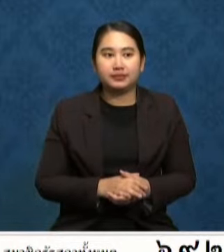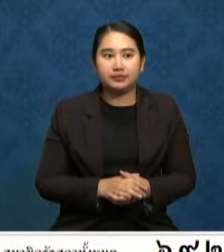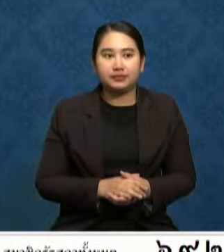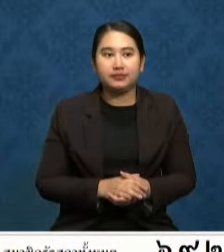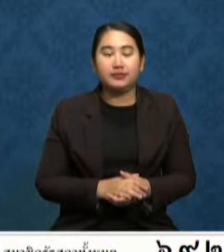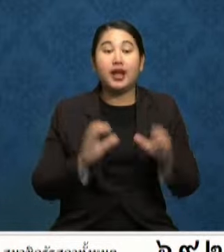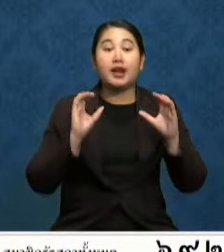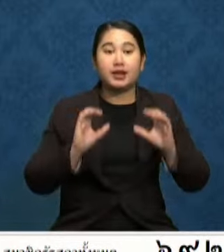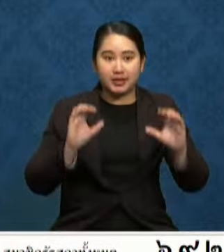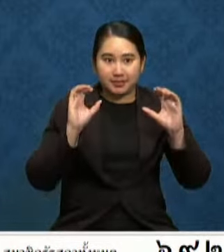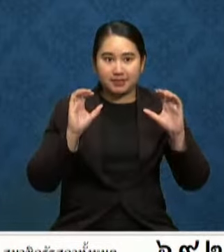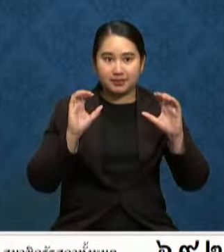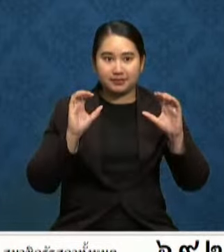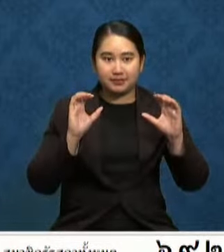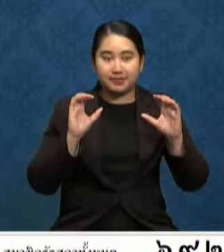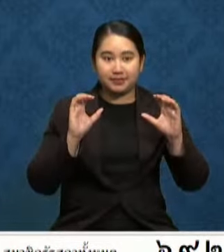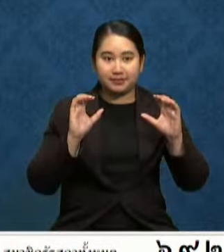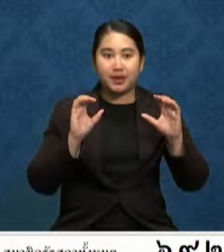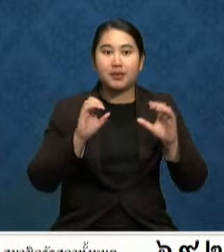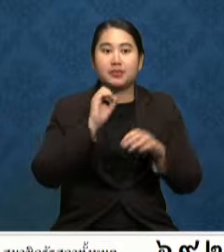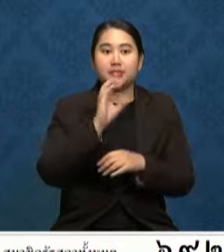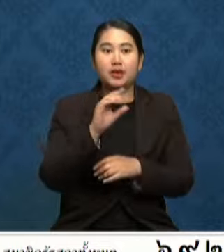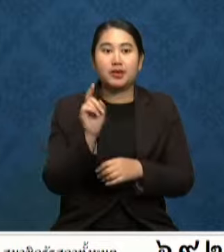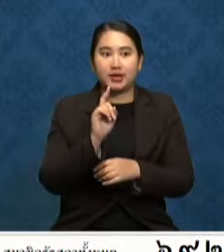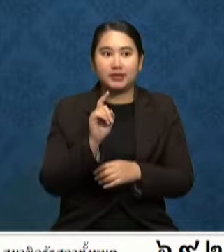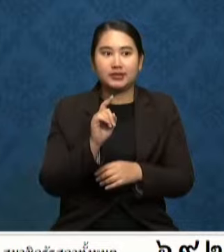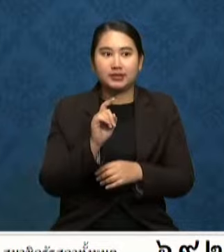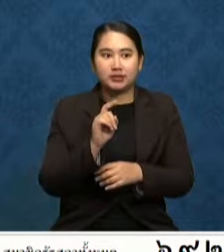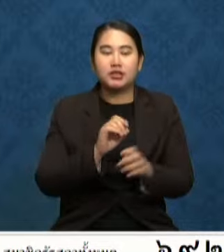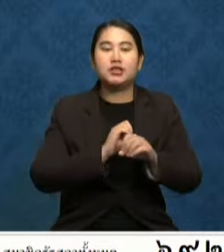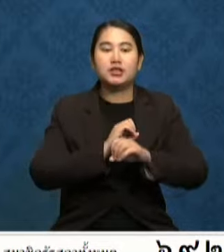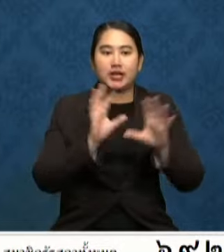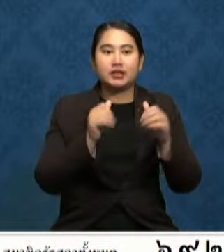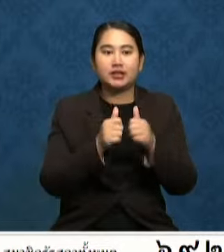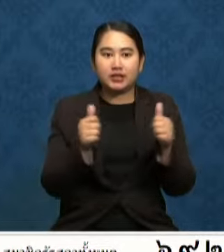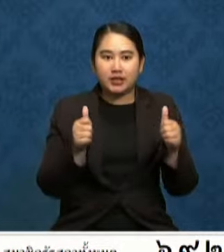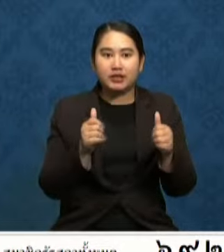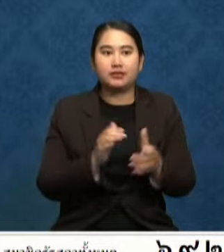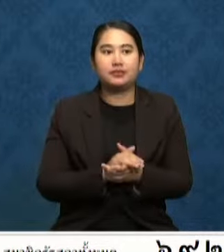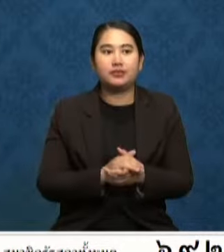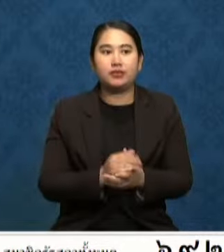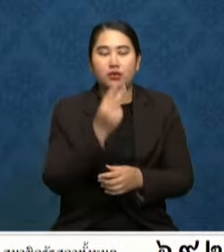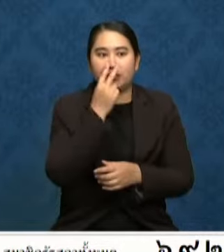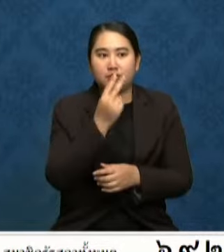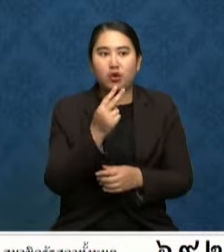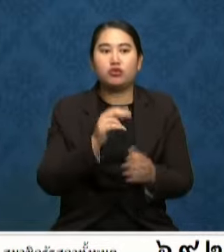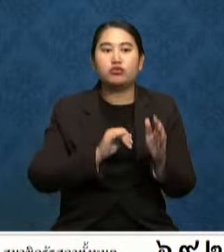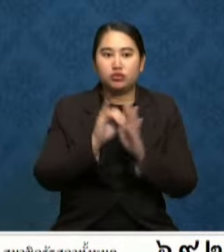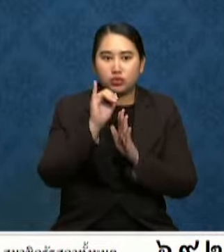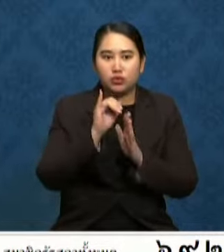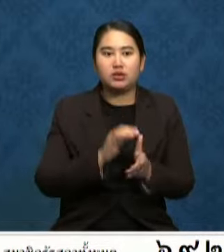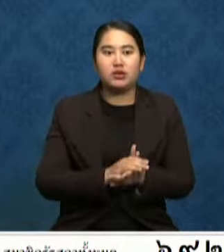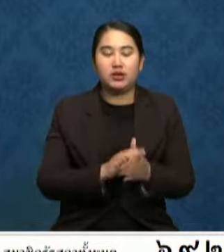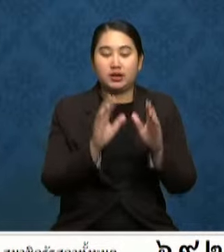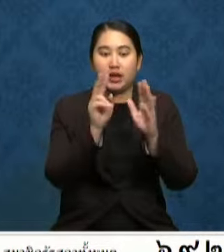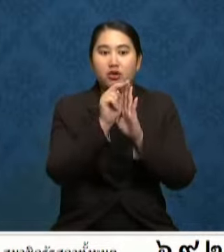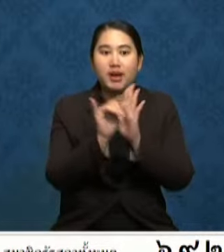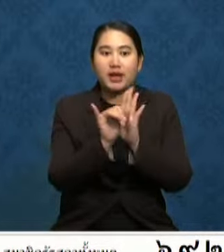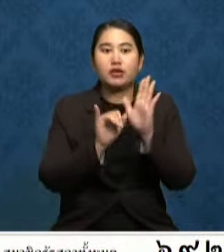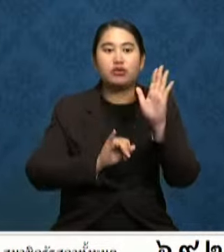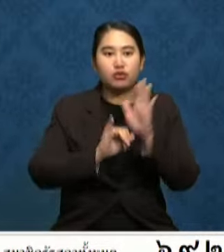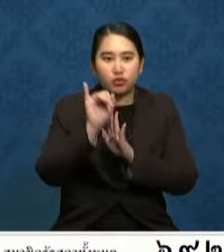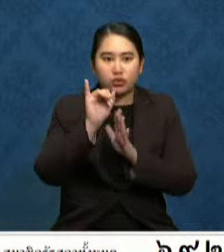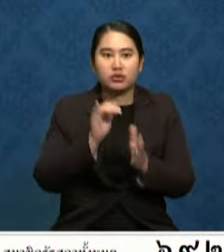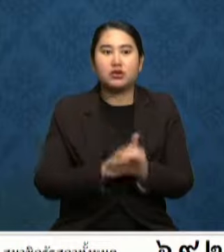เมื่อรัฐบาลทุา actualบอกวรัฐบาลเขาทีโจทยแตกเขามองโทยถูกแล้วก็เขีนโ nuestroบายถูก